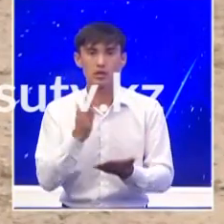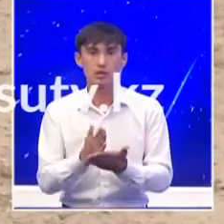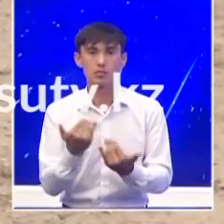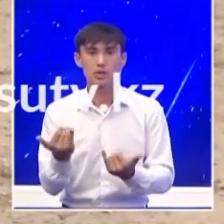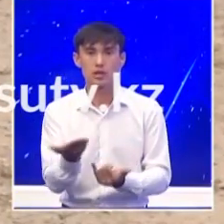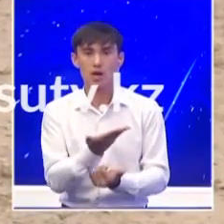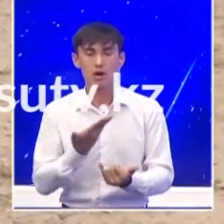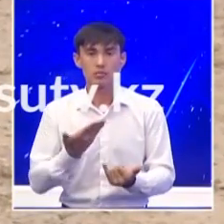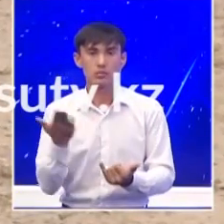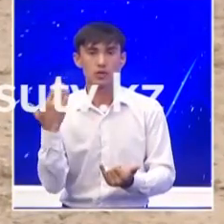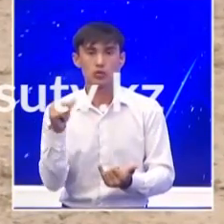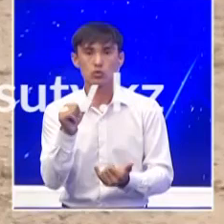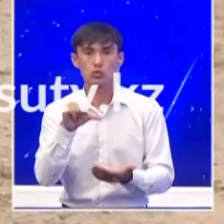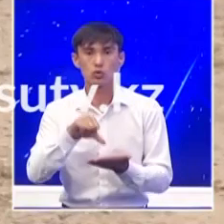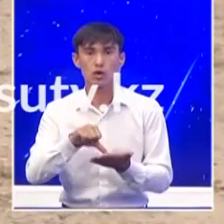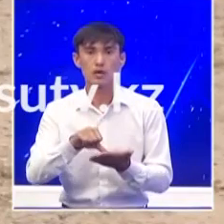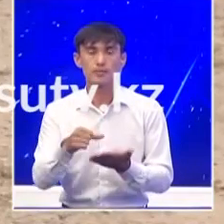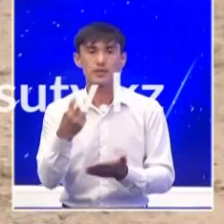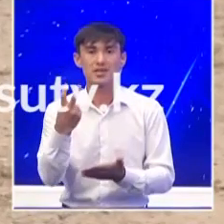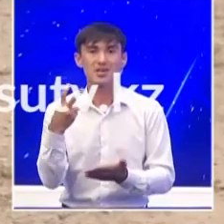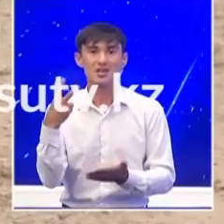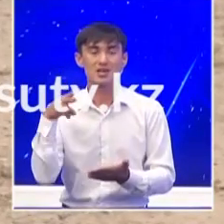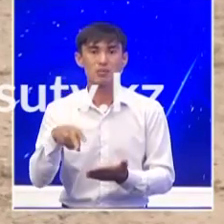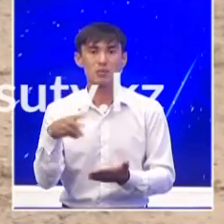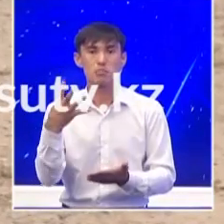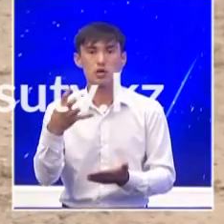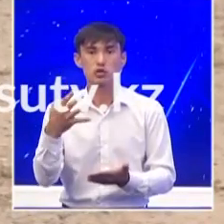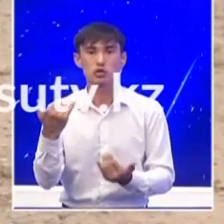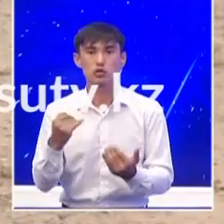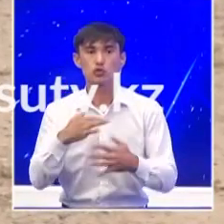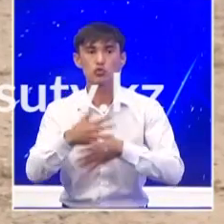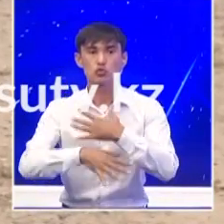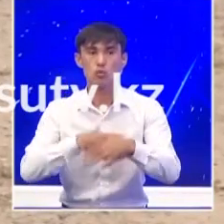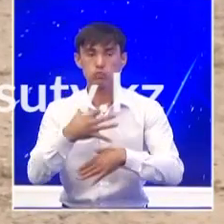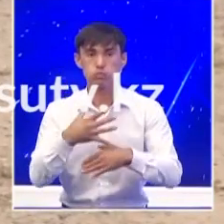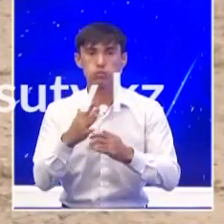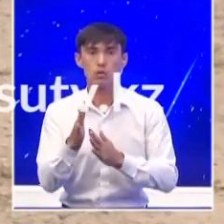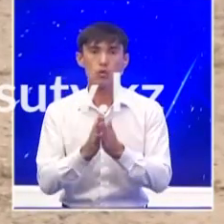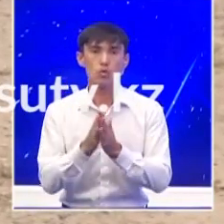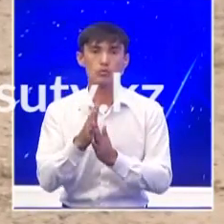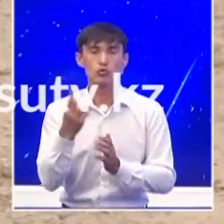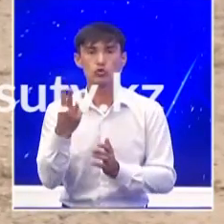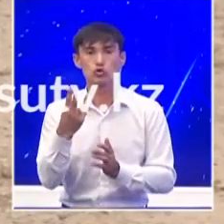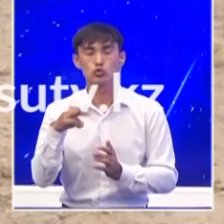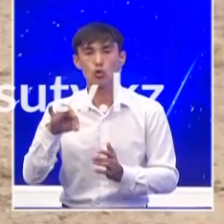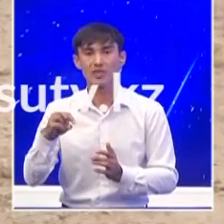менің артымда тұрған 2500 дана сығымдалған шөп орамы мен 3 тоннадан аса